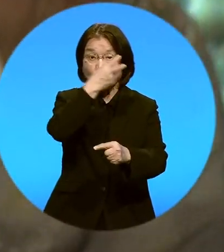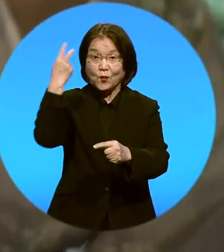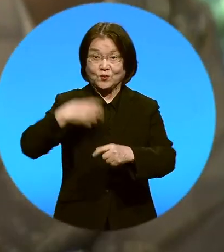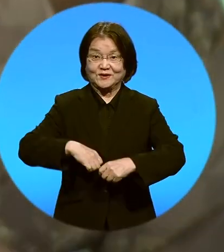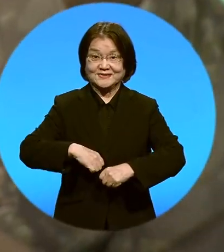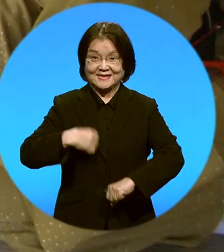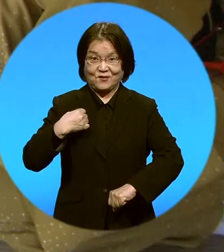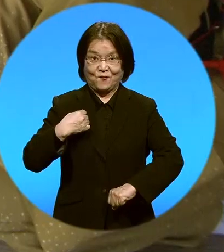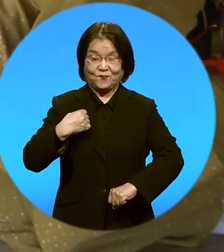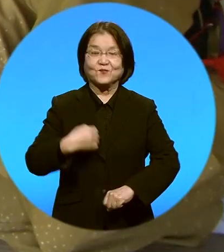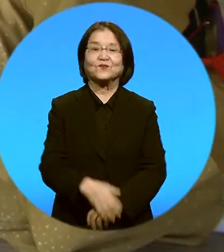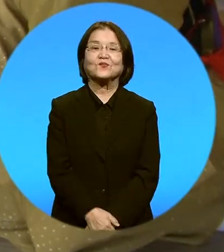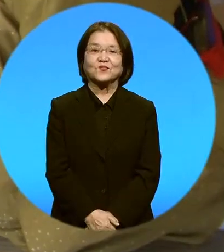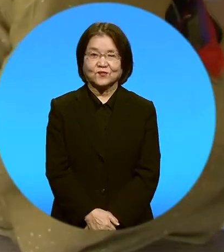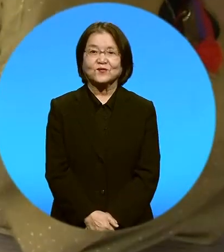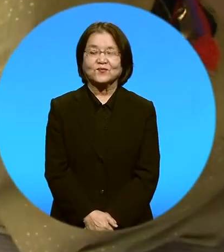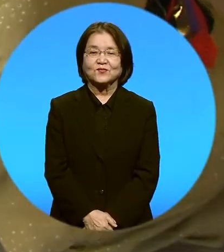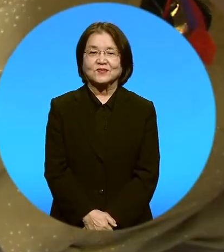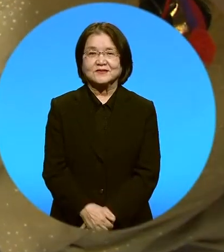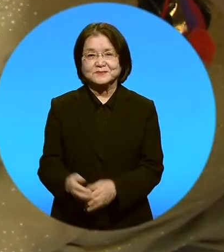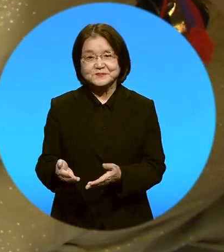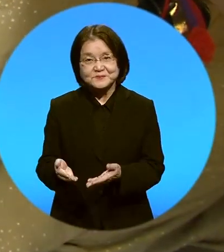。 Here you are。